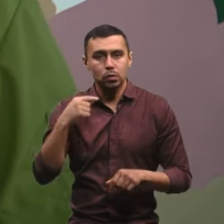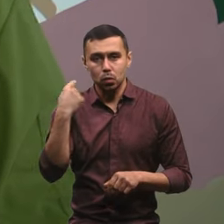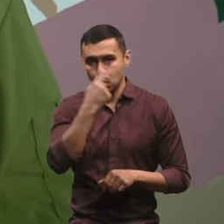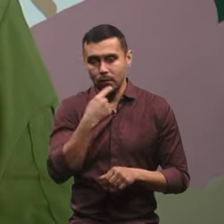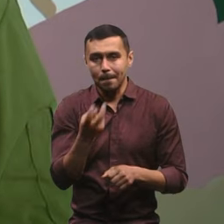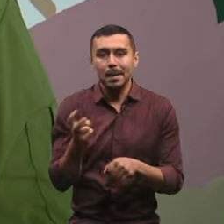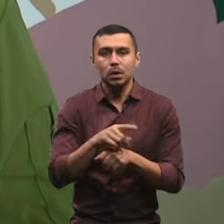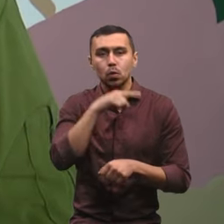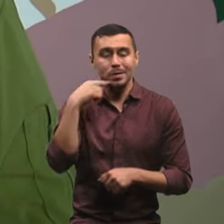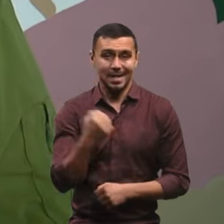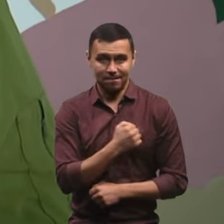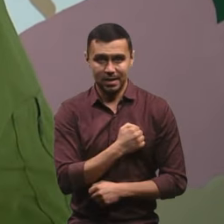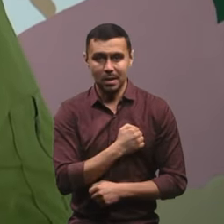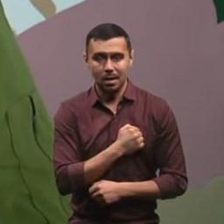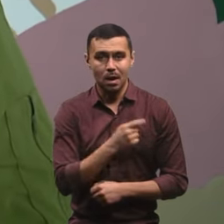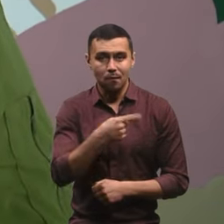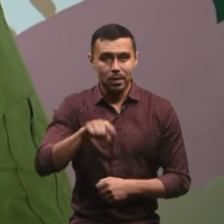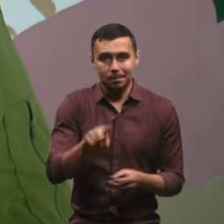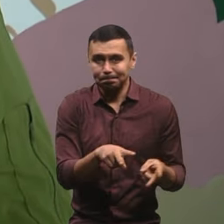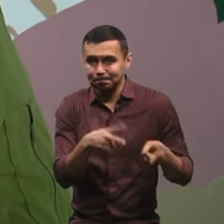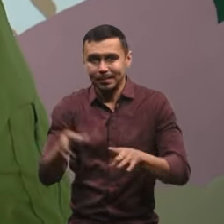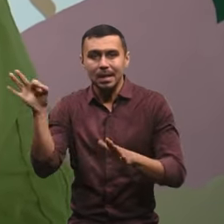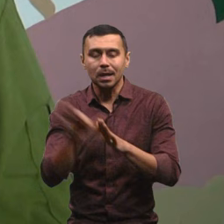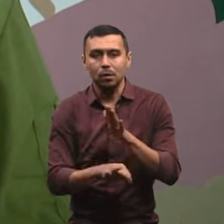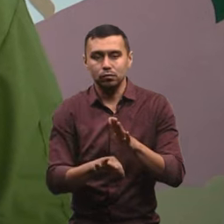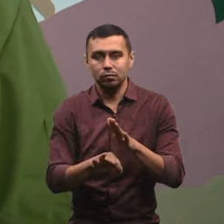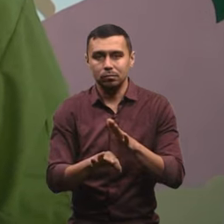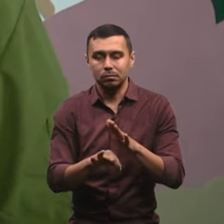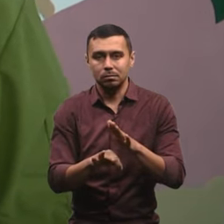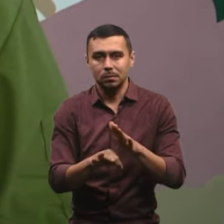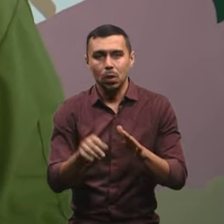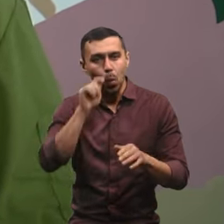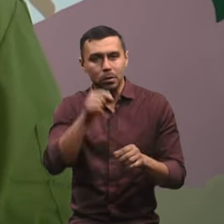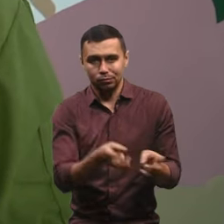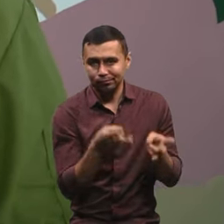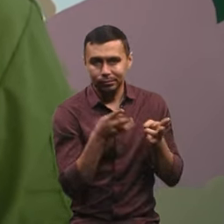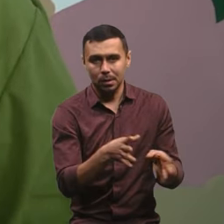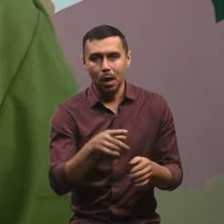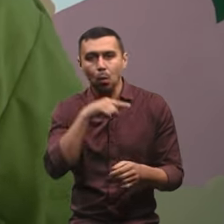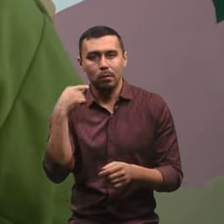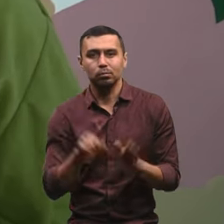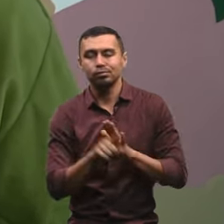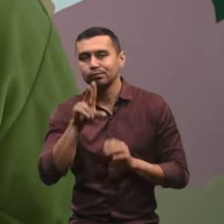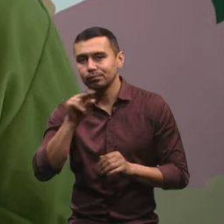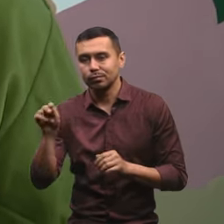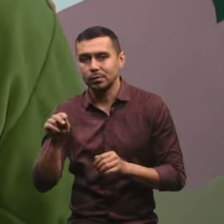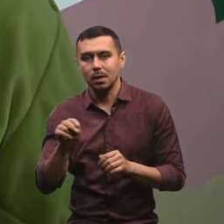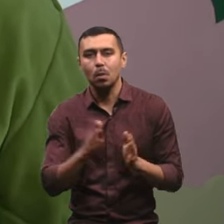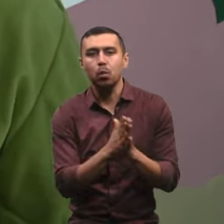прийшли російські війська, і вона переходить, зразу перемальовується на російську мову і ходить по своїх дітях, щоб вони